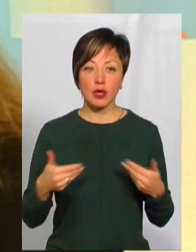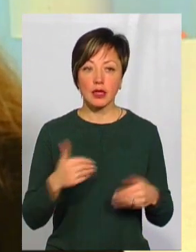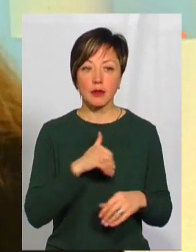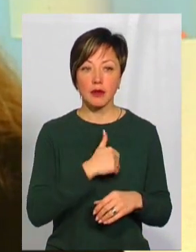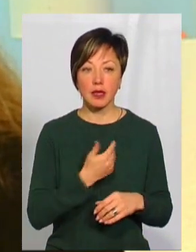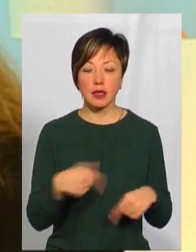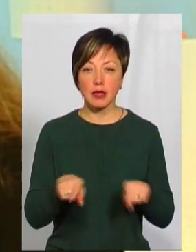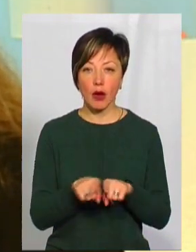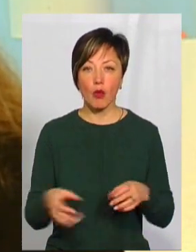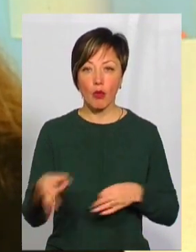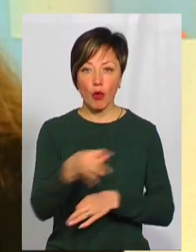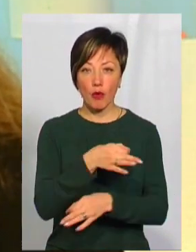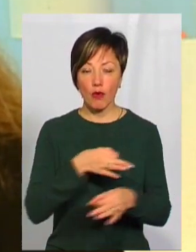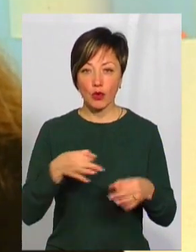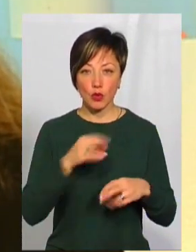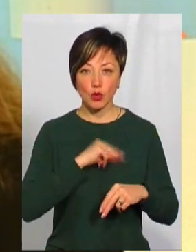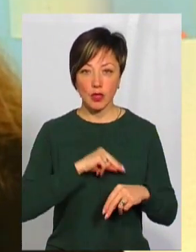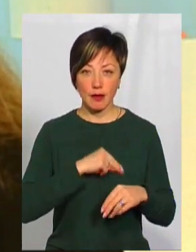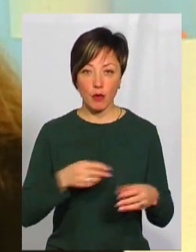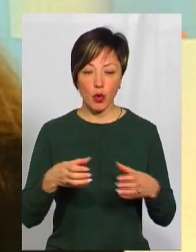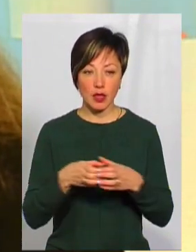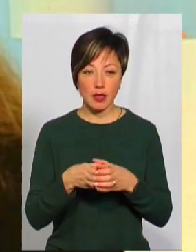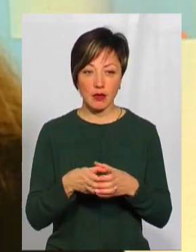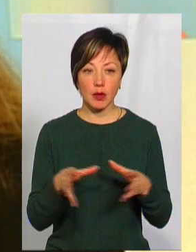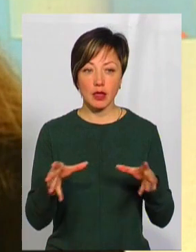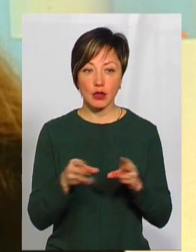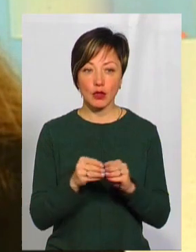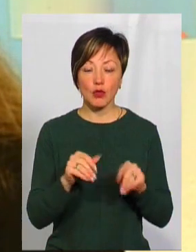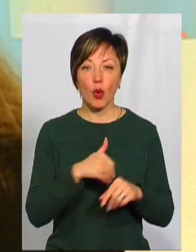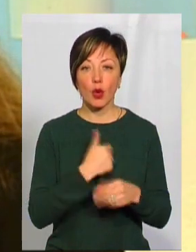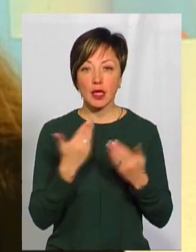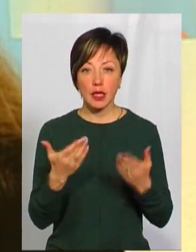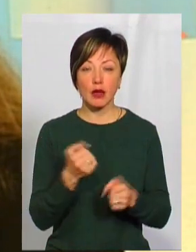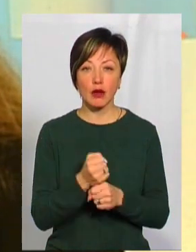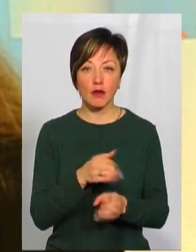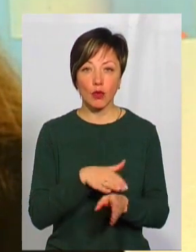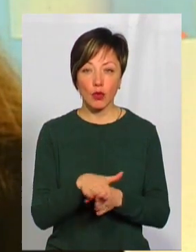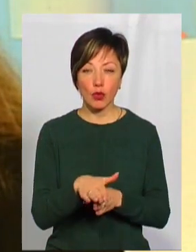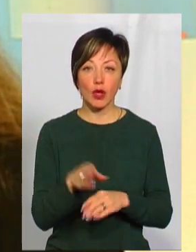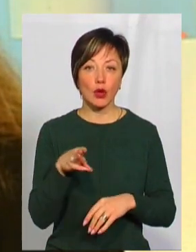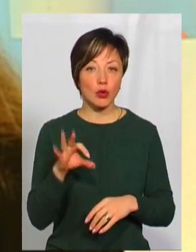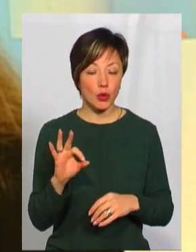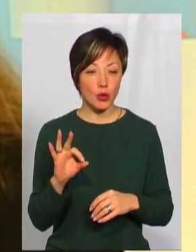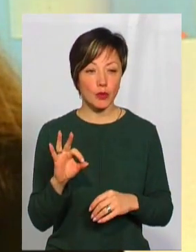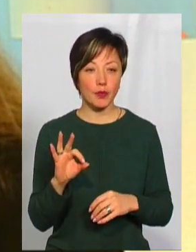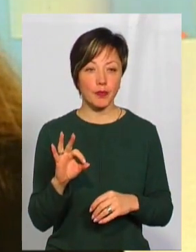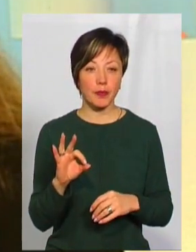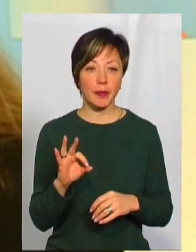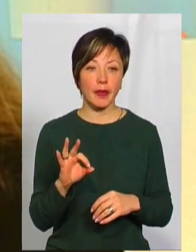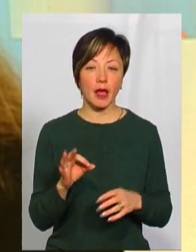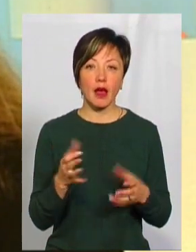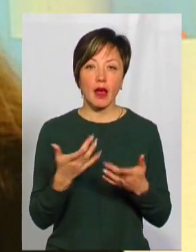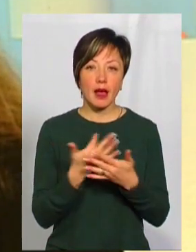би, так обговорюючи з трудовим колективом разом, що би вони хотіли робити, то